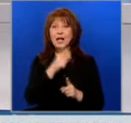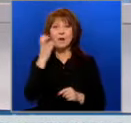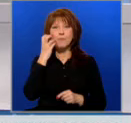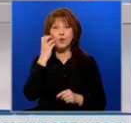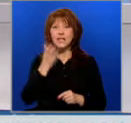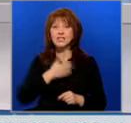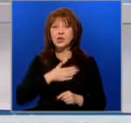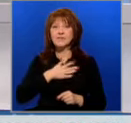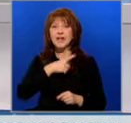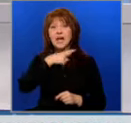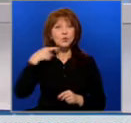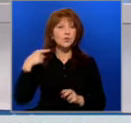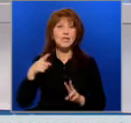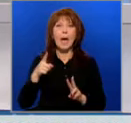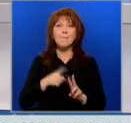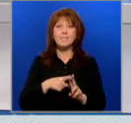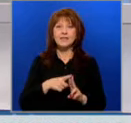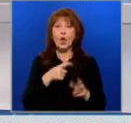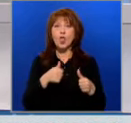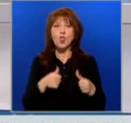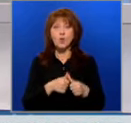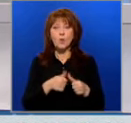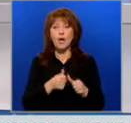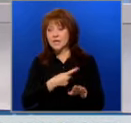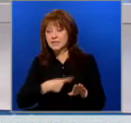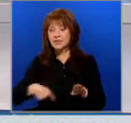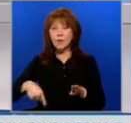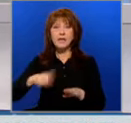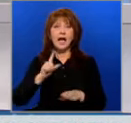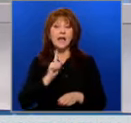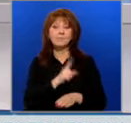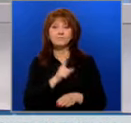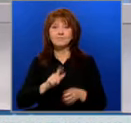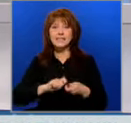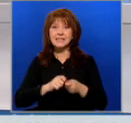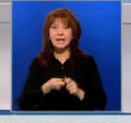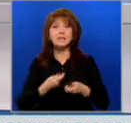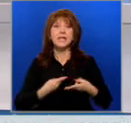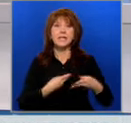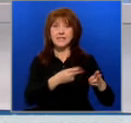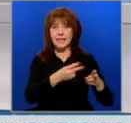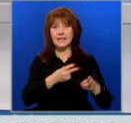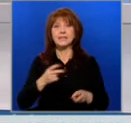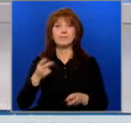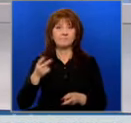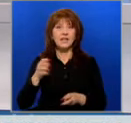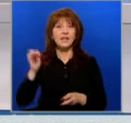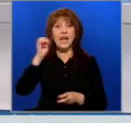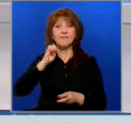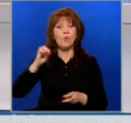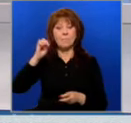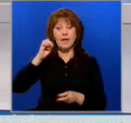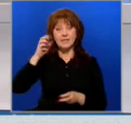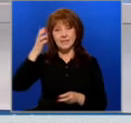която е собственост на руския петролен гигант Лукойл, заобикаля санкциите и изнася за страни от Европейския съюз горива, произведени от